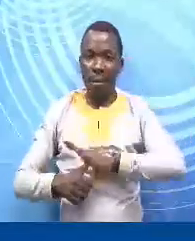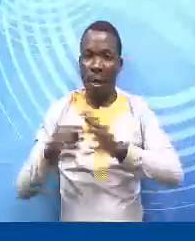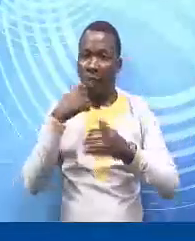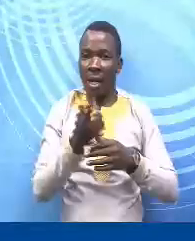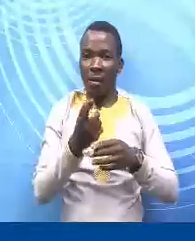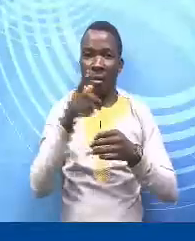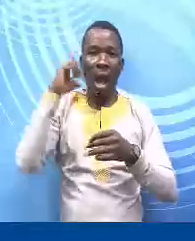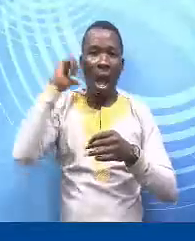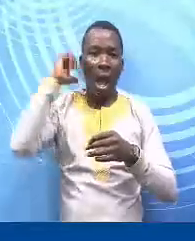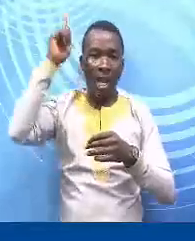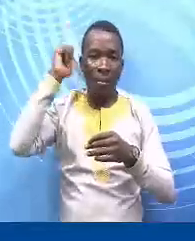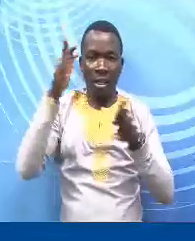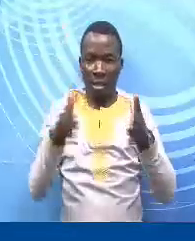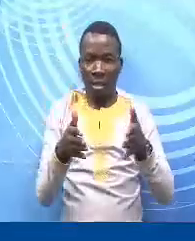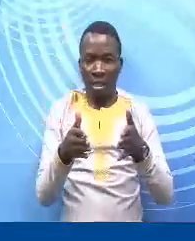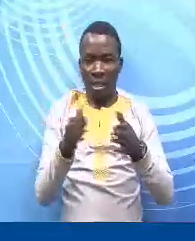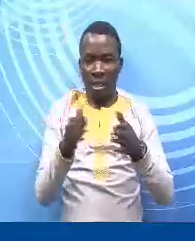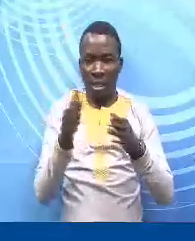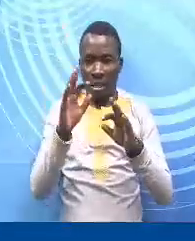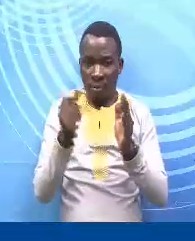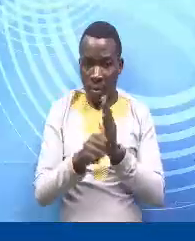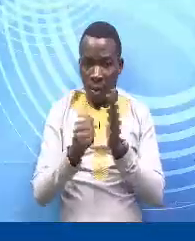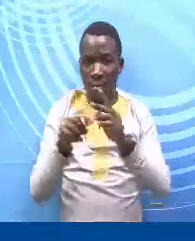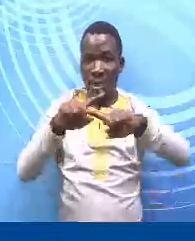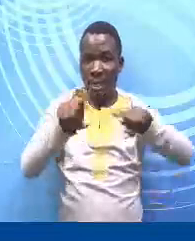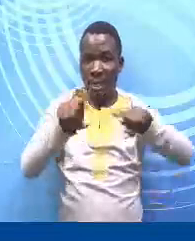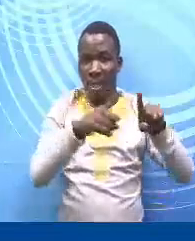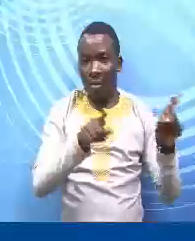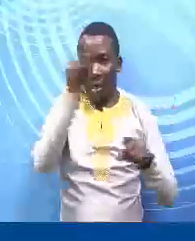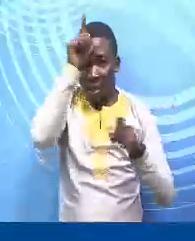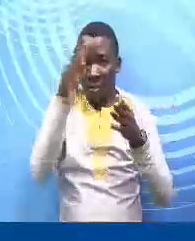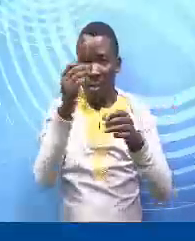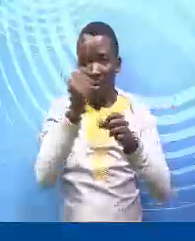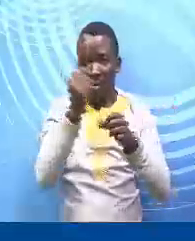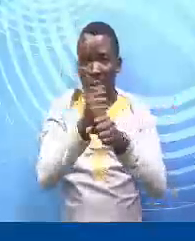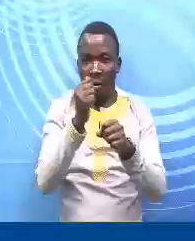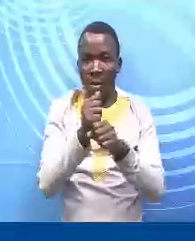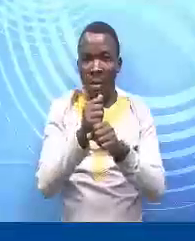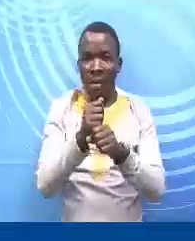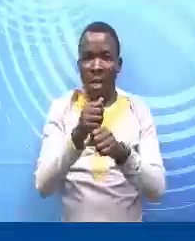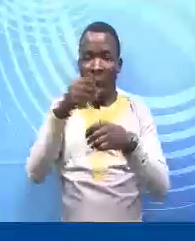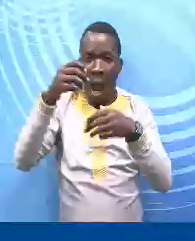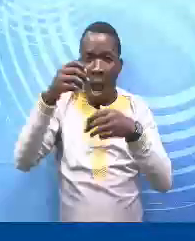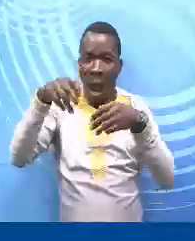ngo yaba ari maneko ibibazo bitandukanye aba baturage bakorera cyangwa bagenda kuri gice cyo ku